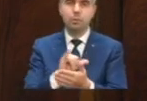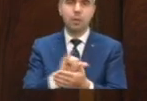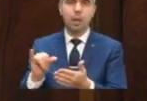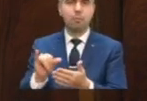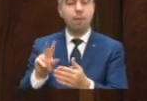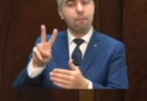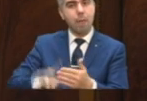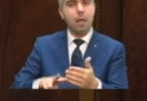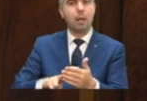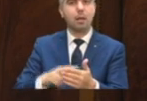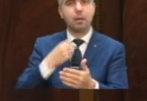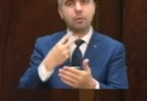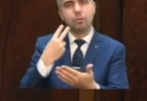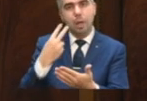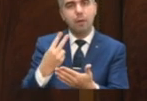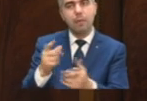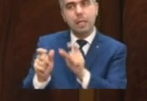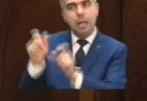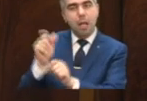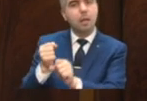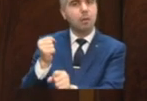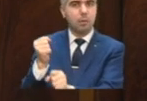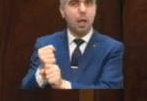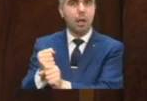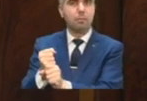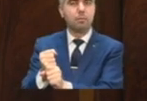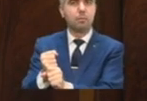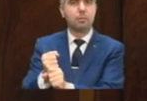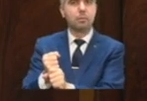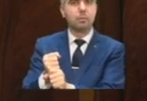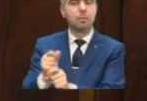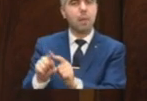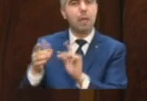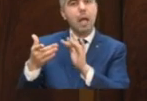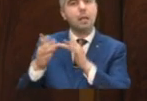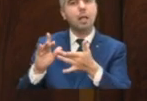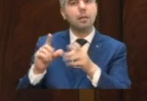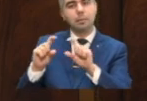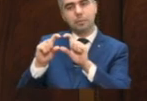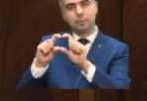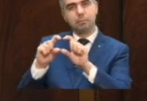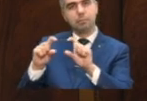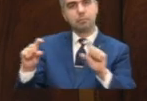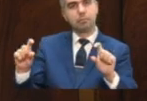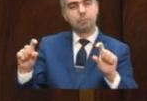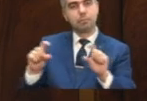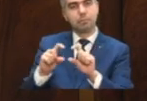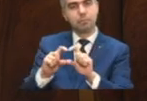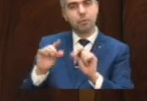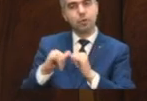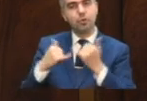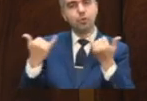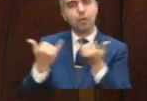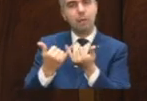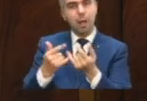على مشاريع اللي الناس استثمروا وبداو كي الى دخلتوا غير لو سيت ديال هاد لا كونفرنس ديال هاد